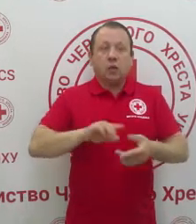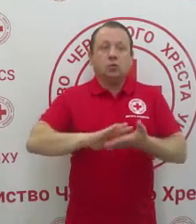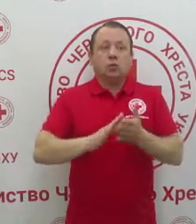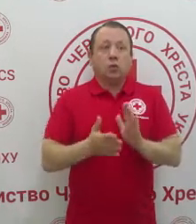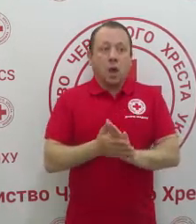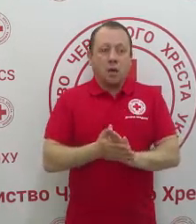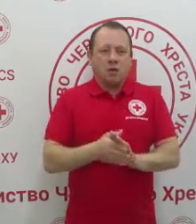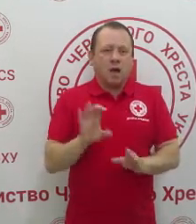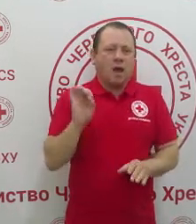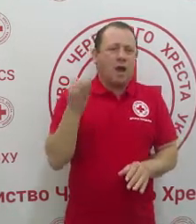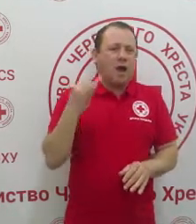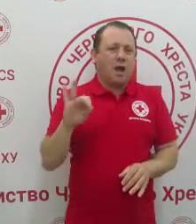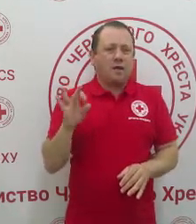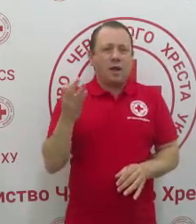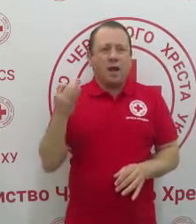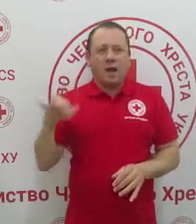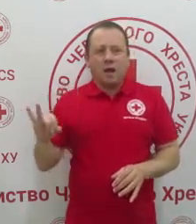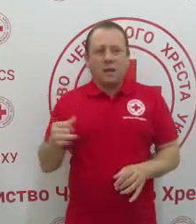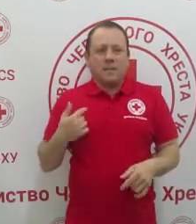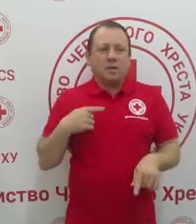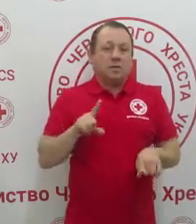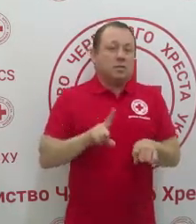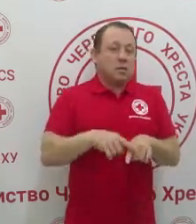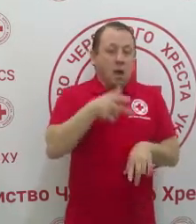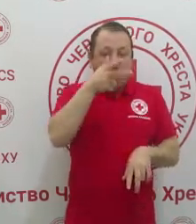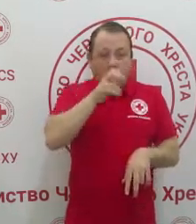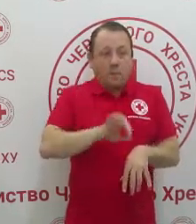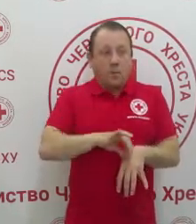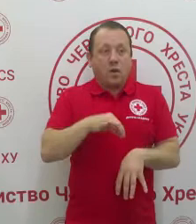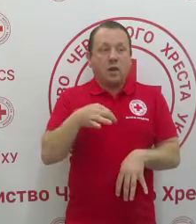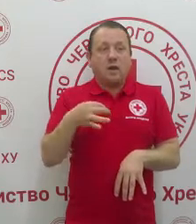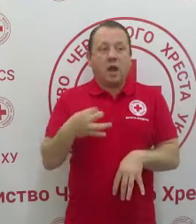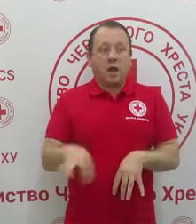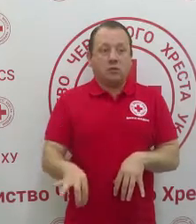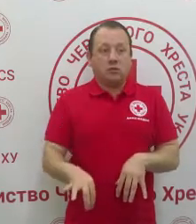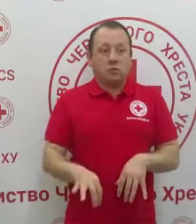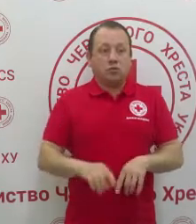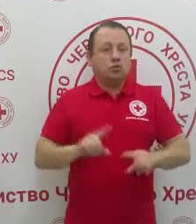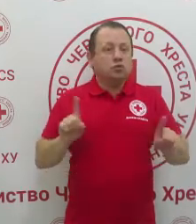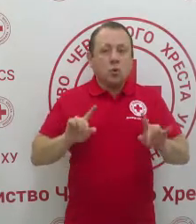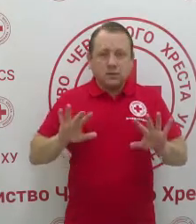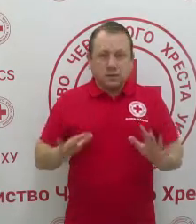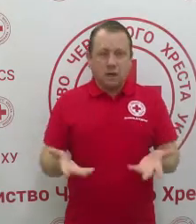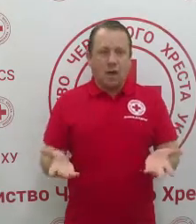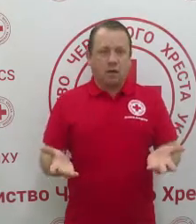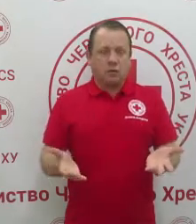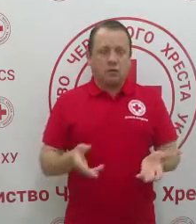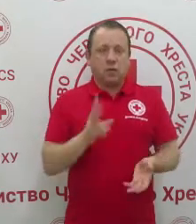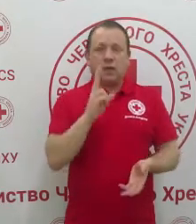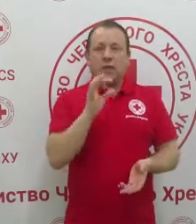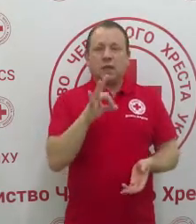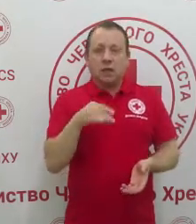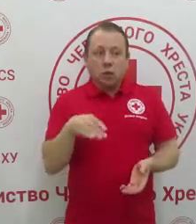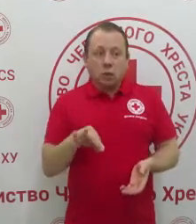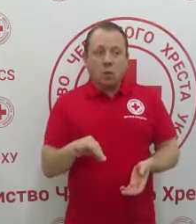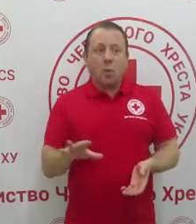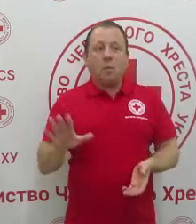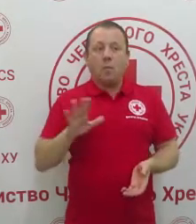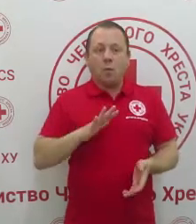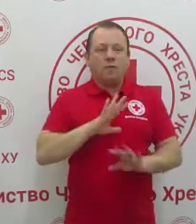ситуації? Ай-яй-яй-яй, мені так боляче, так боляче. Що сталося?